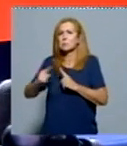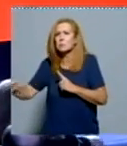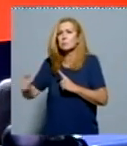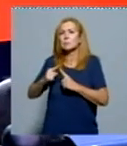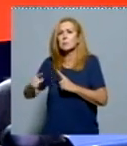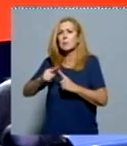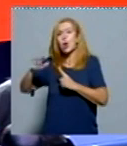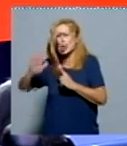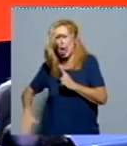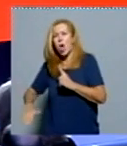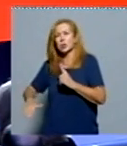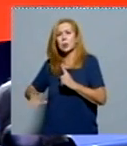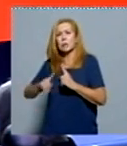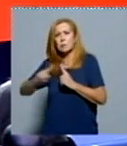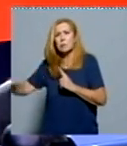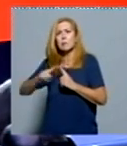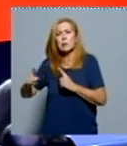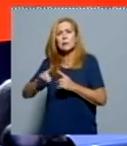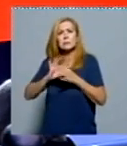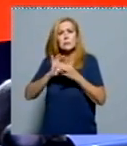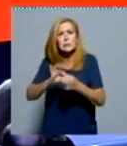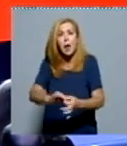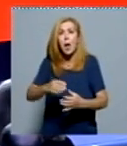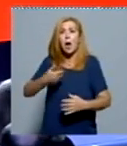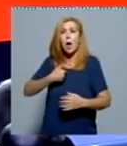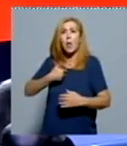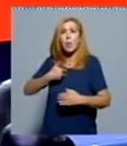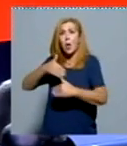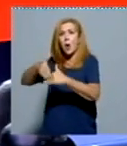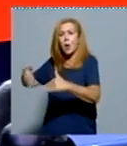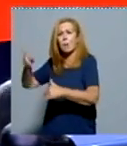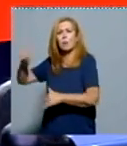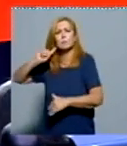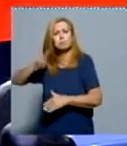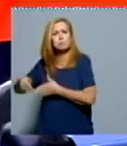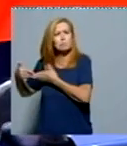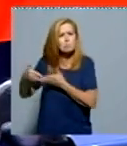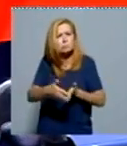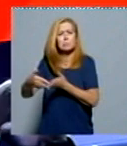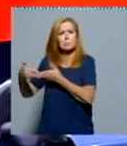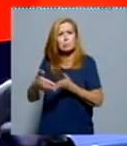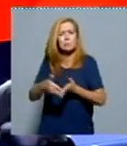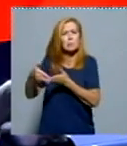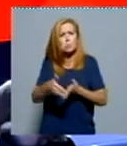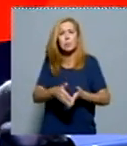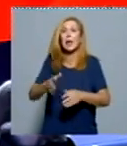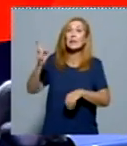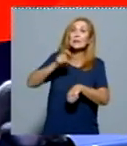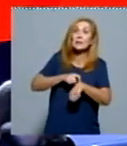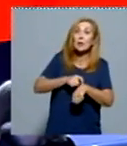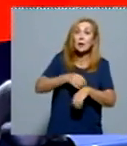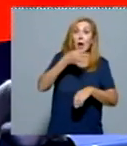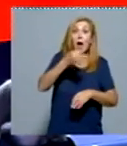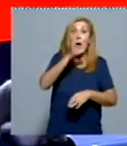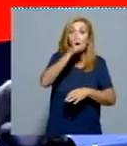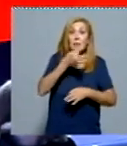Νότιο Αιγαίο και να παραβιάζει κυριαρχικά δικαιώματα, άλλο που δεν θέλω να μιλήσουν με τη γλώσσα της αλήθειας εκείνη την ώρα.